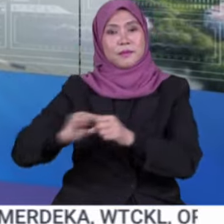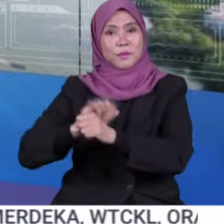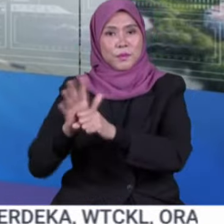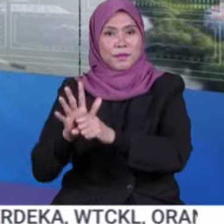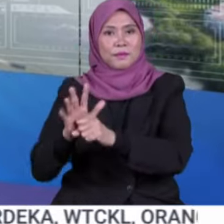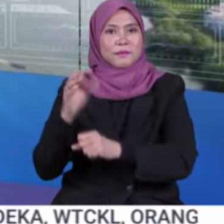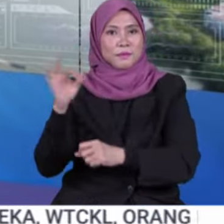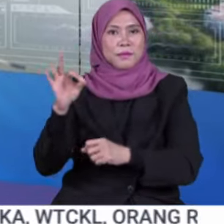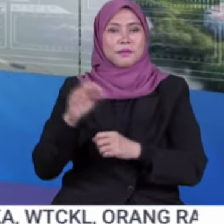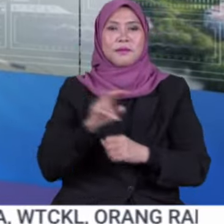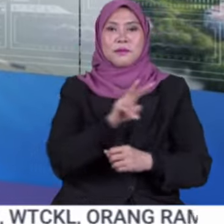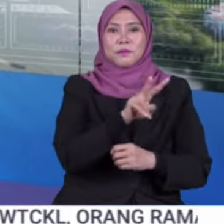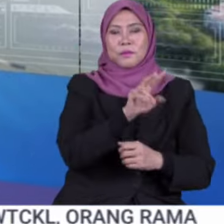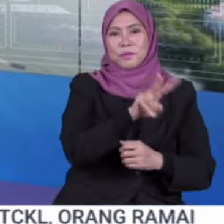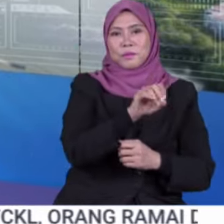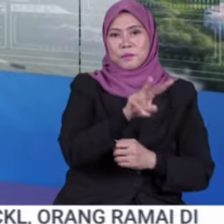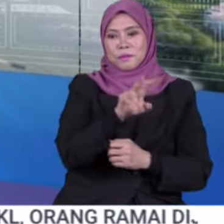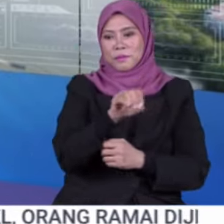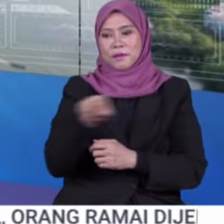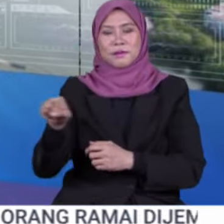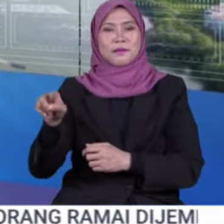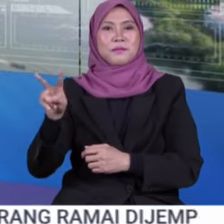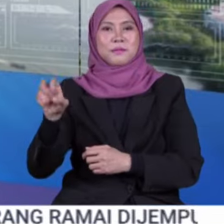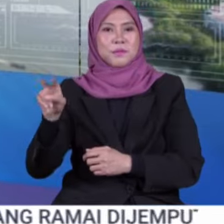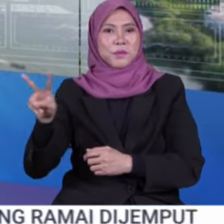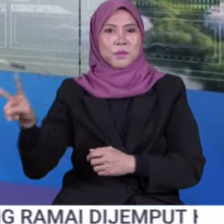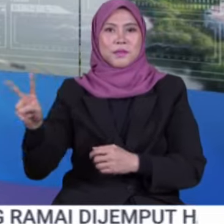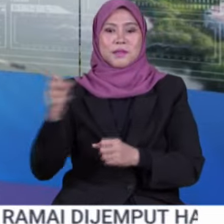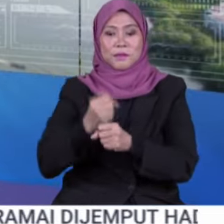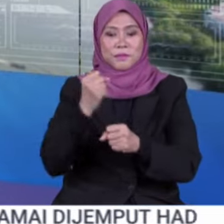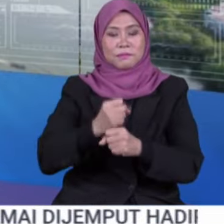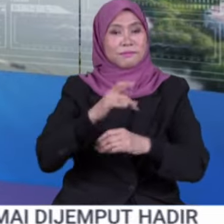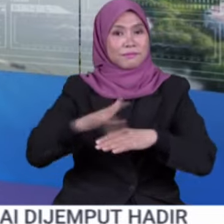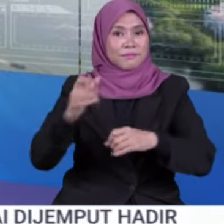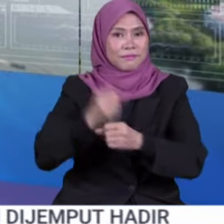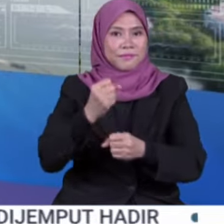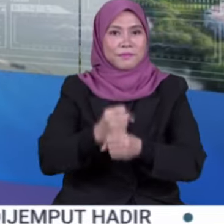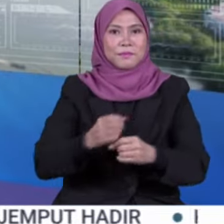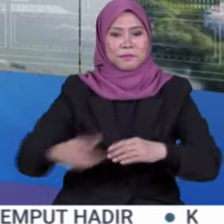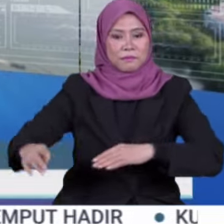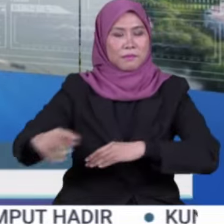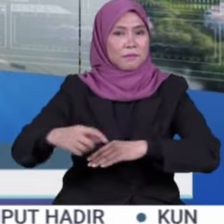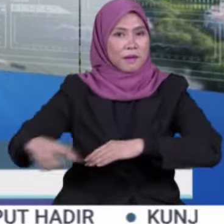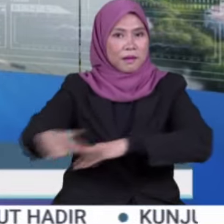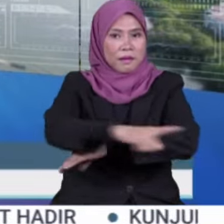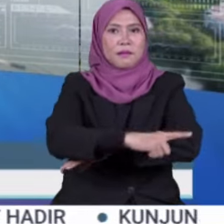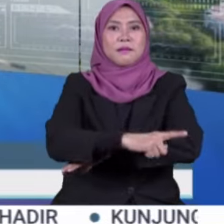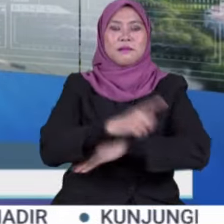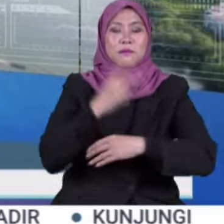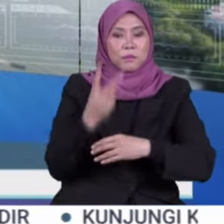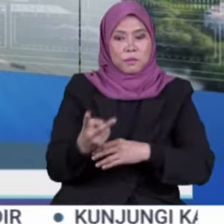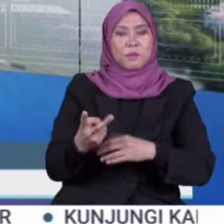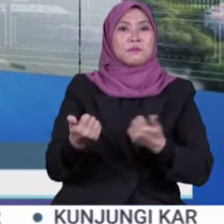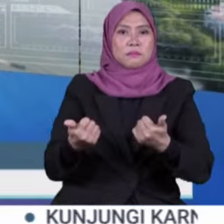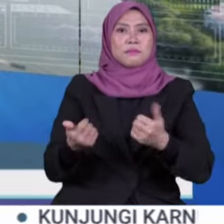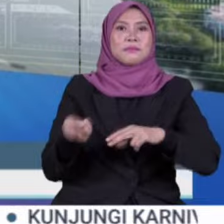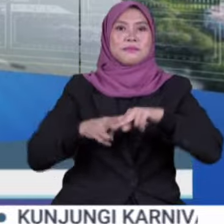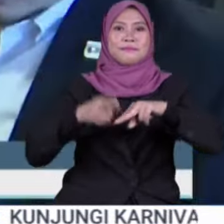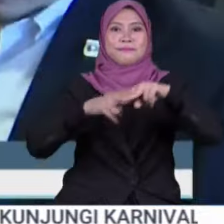tempoh 2020 hingga 2022, jumlah kekosongan jawatan dan penempatan dalam sektor itu masing-masing menunjukkan tren